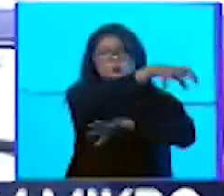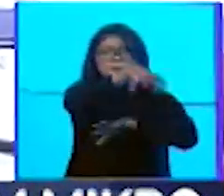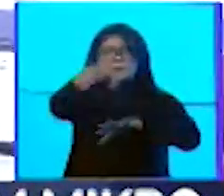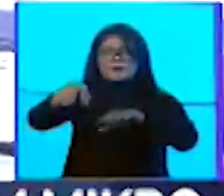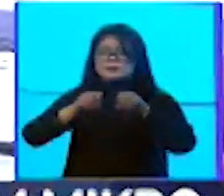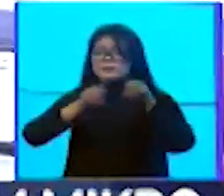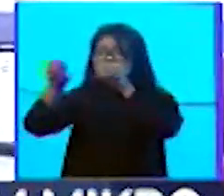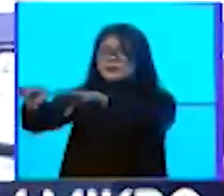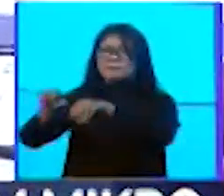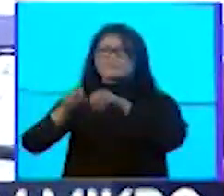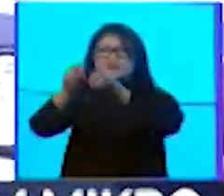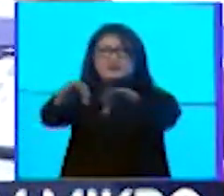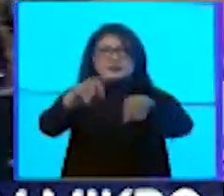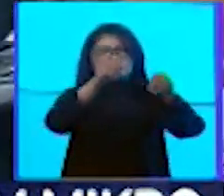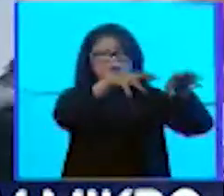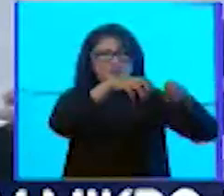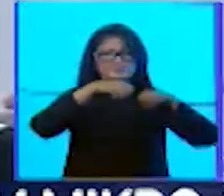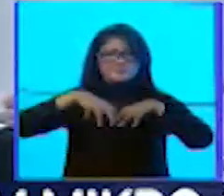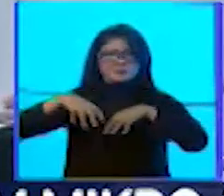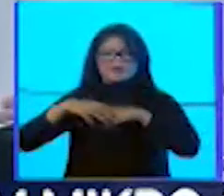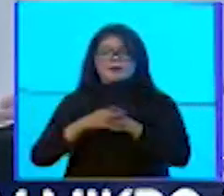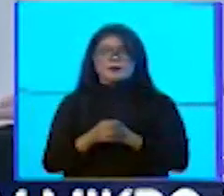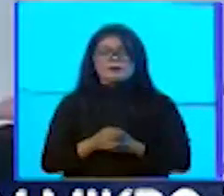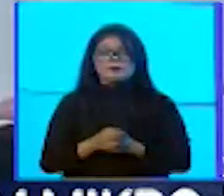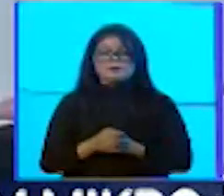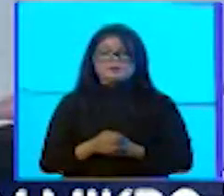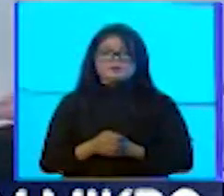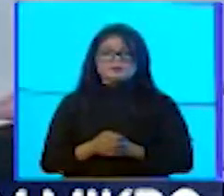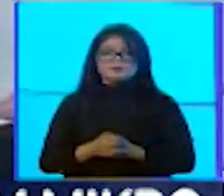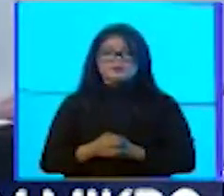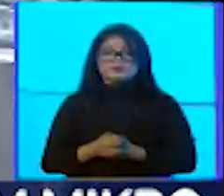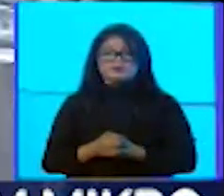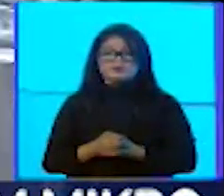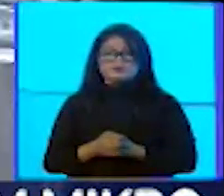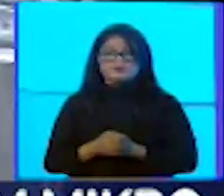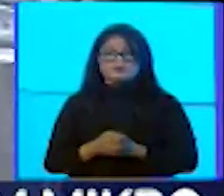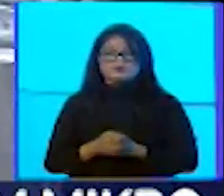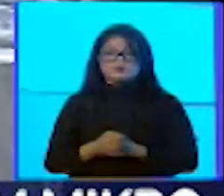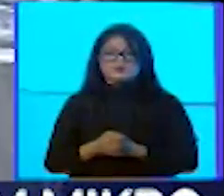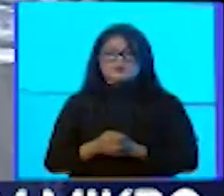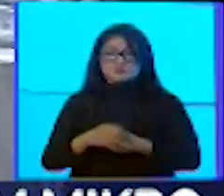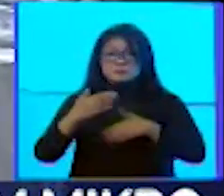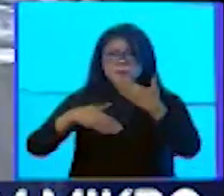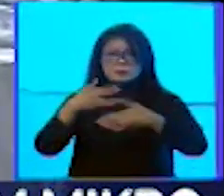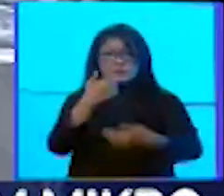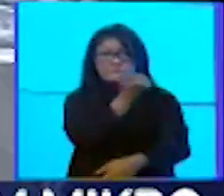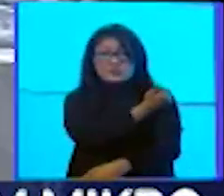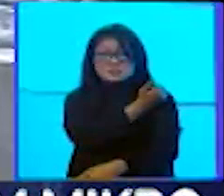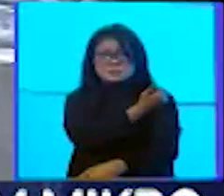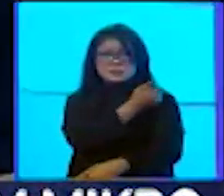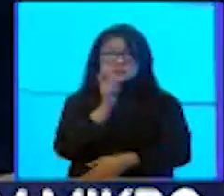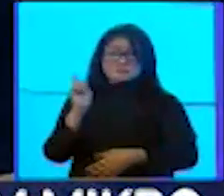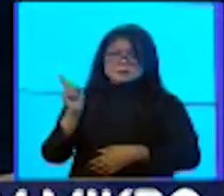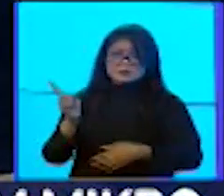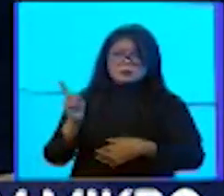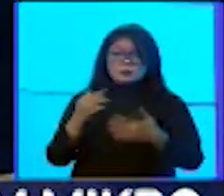di lantas Polda Metro Jaya. Vaksinasi gratis ini diselenggarakan sebagai kado bagi masyarakat menyambut ulang tahunnya